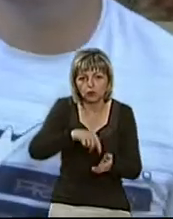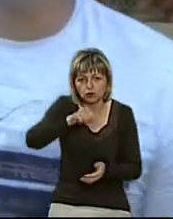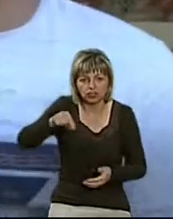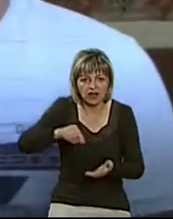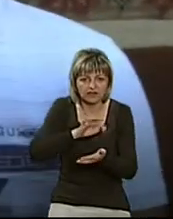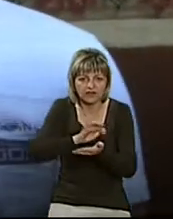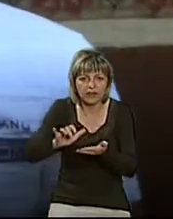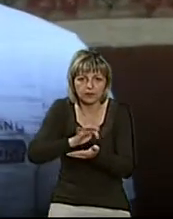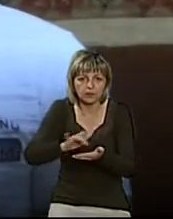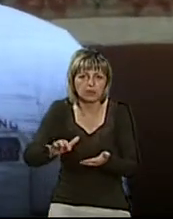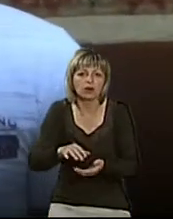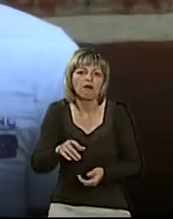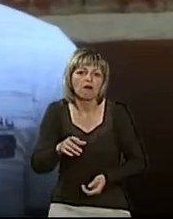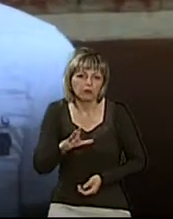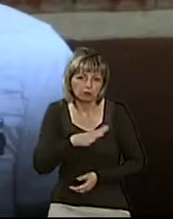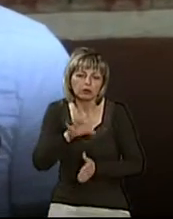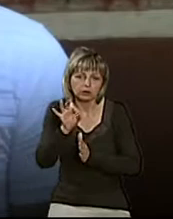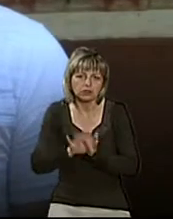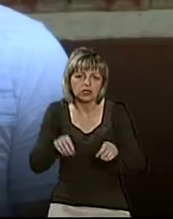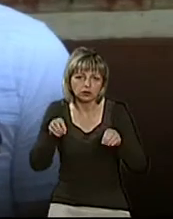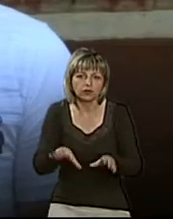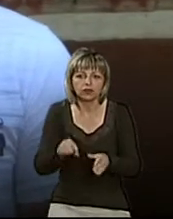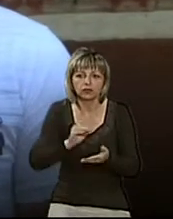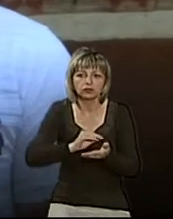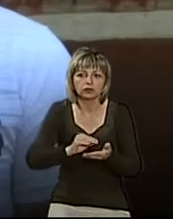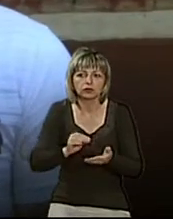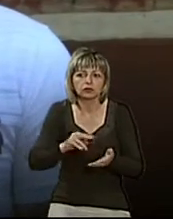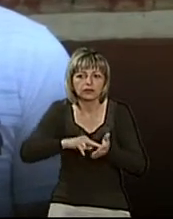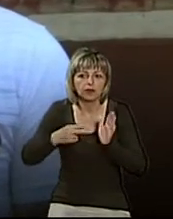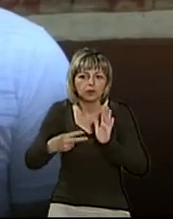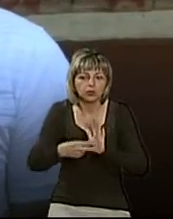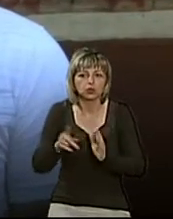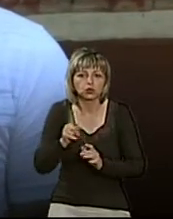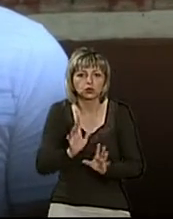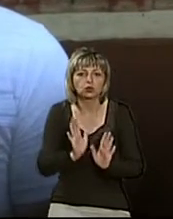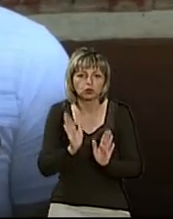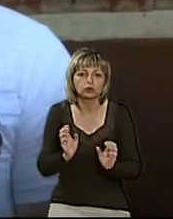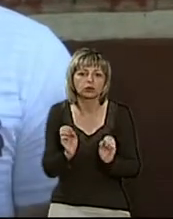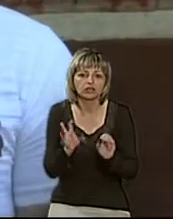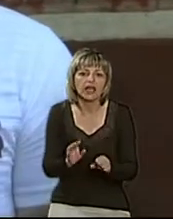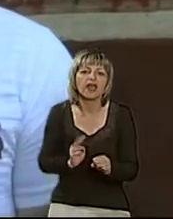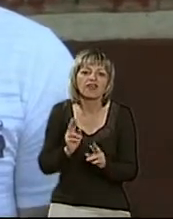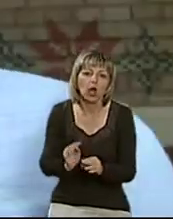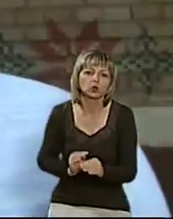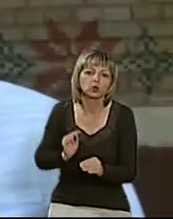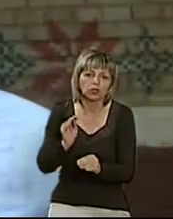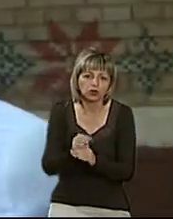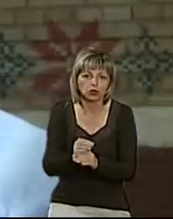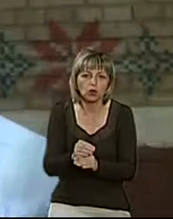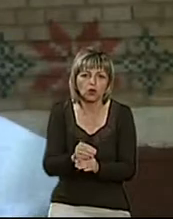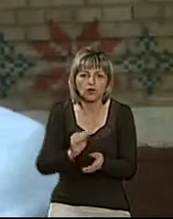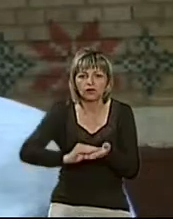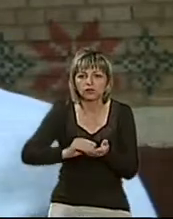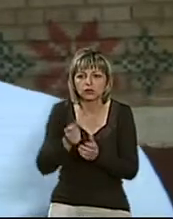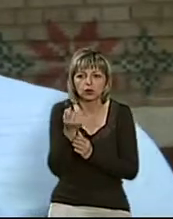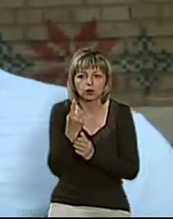шрифту Брайля було призначено зразу, ну, спочатку заплановано буде, що вона буде здаватися, ну, як додаткова сесія. 11 років